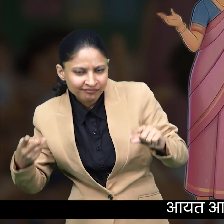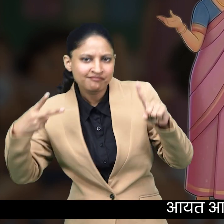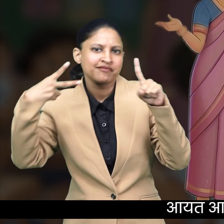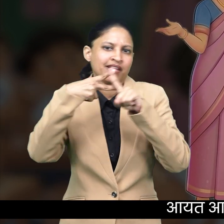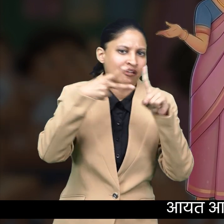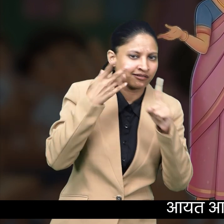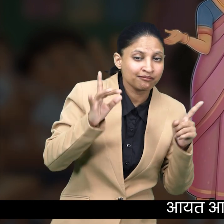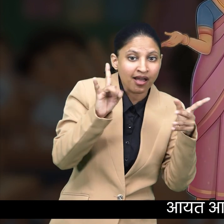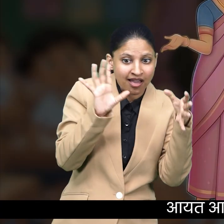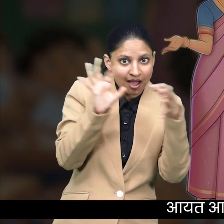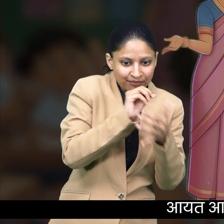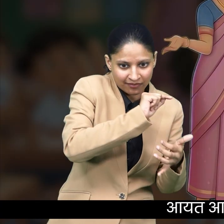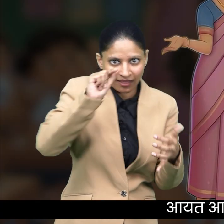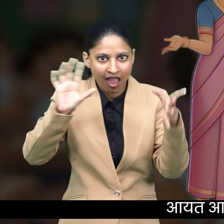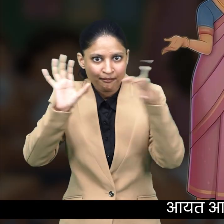असे आकार मिळतात.